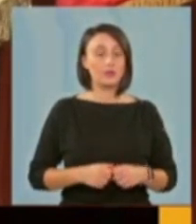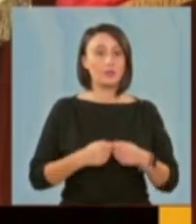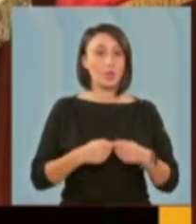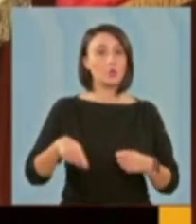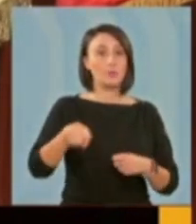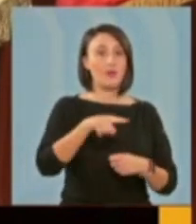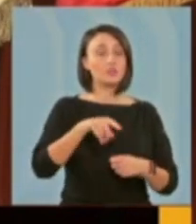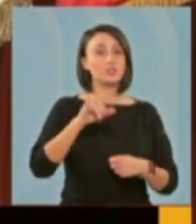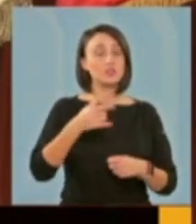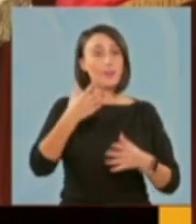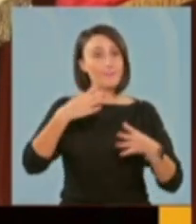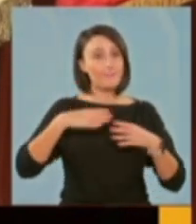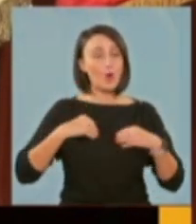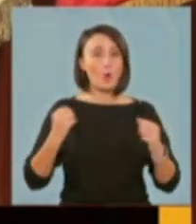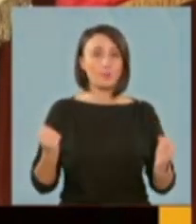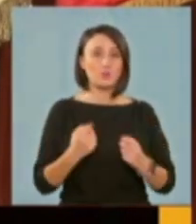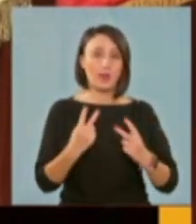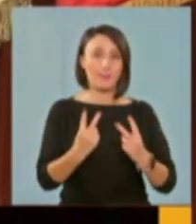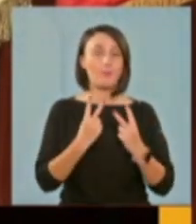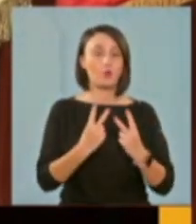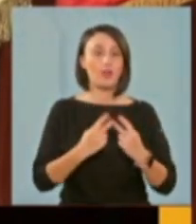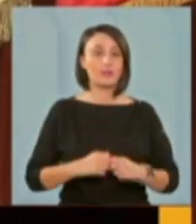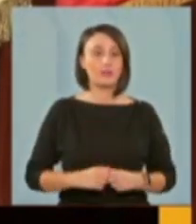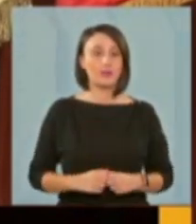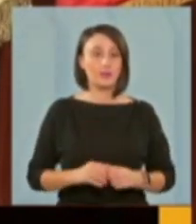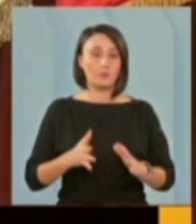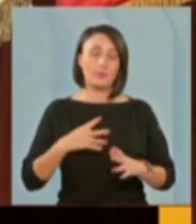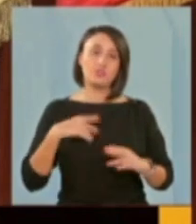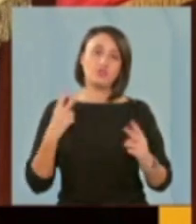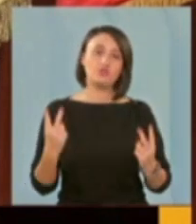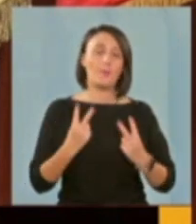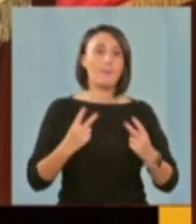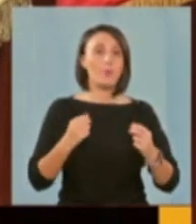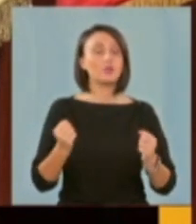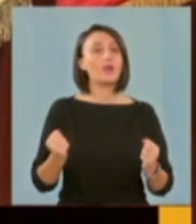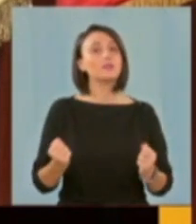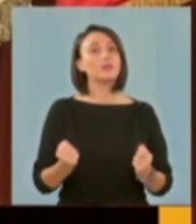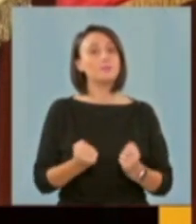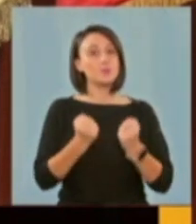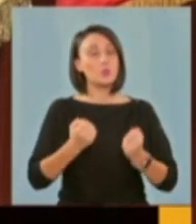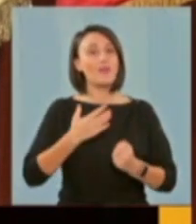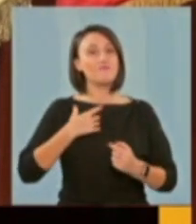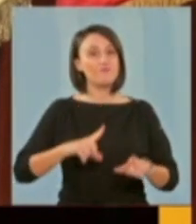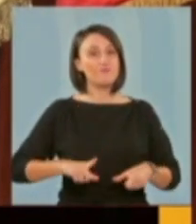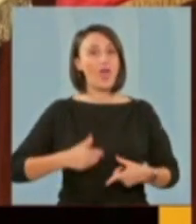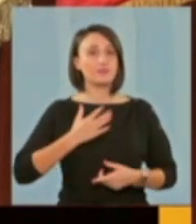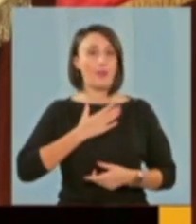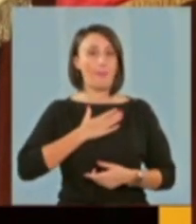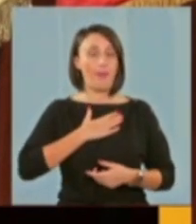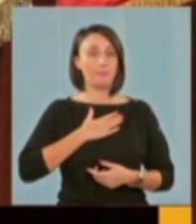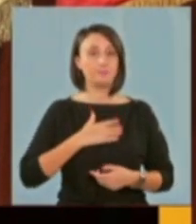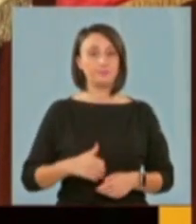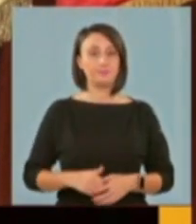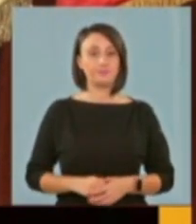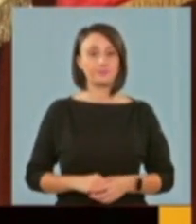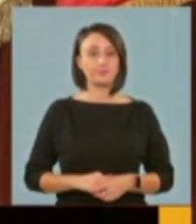dumneavoastră și să preiau o misiune foarte importantă. Probabil cea mai importantă misiune din viața mea. Și sper să